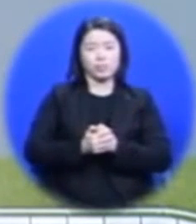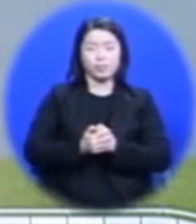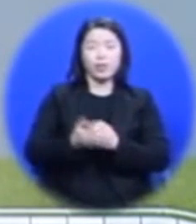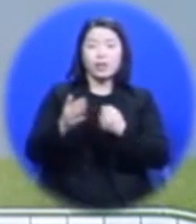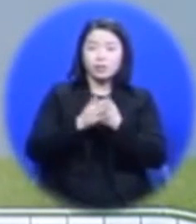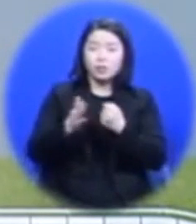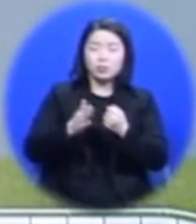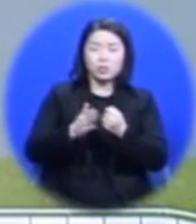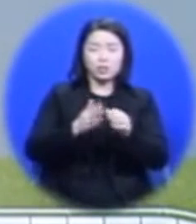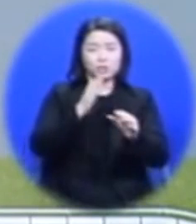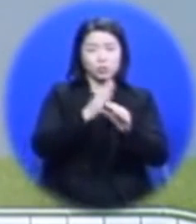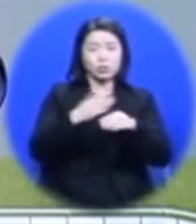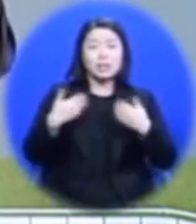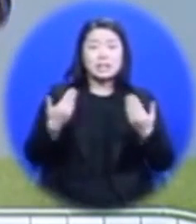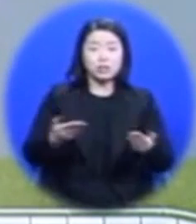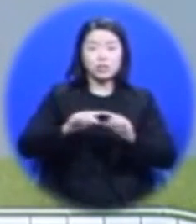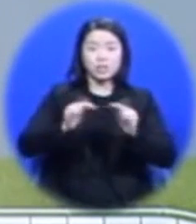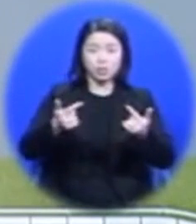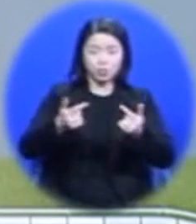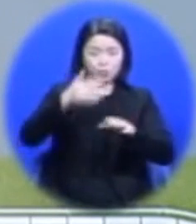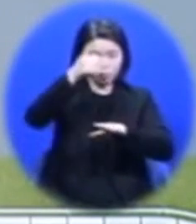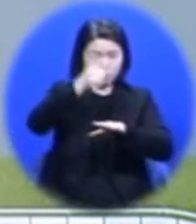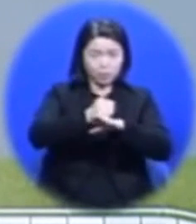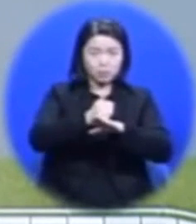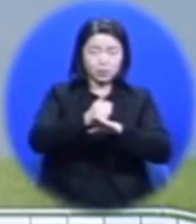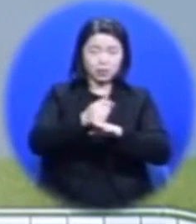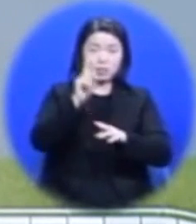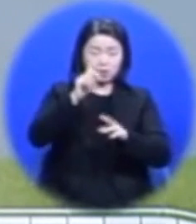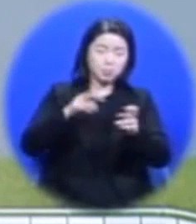그래서 뭐 중간에 쉬지도 않고 그냥 끝까지 올라갔습니다.